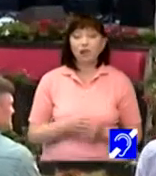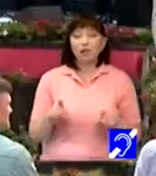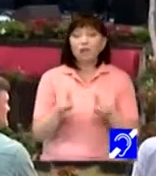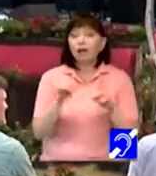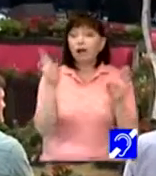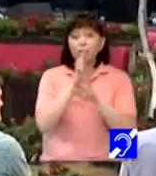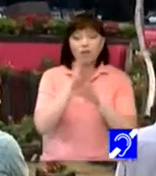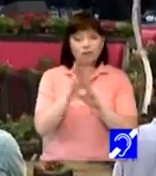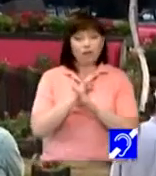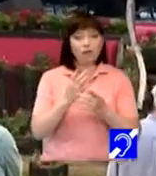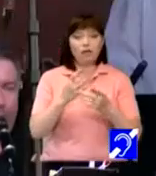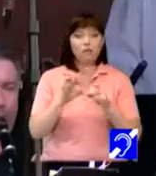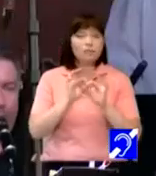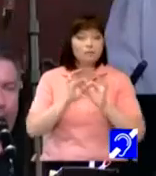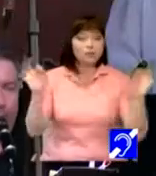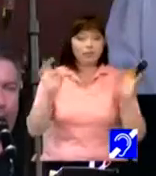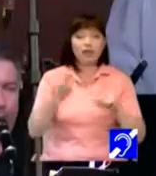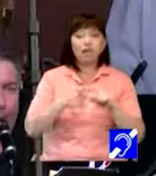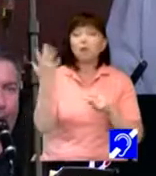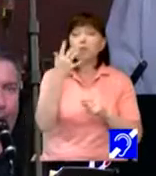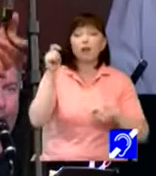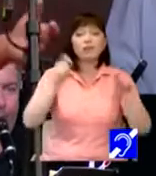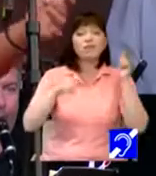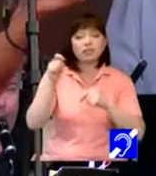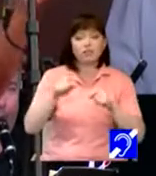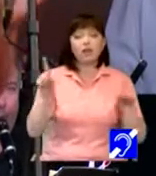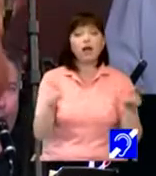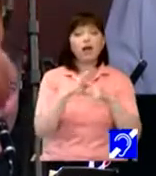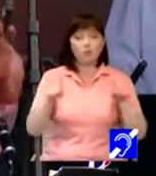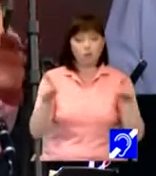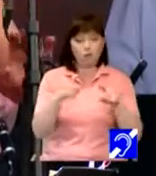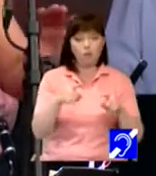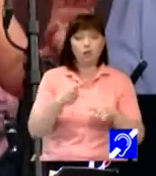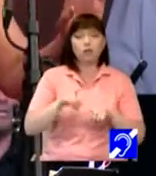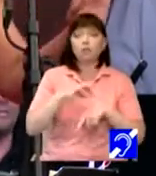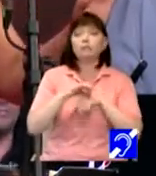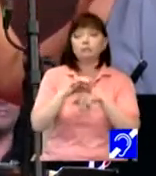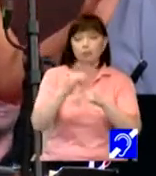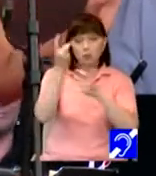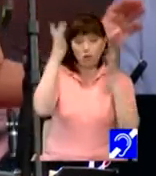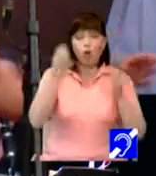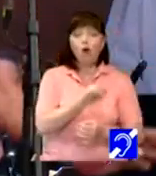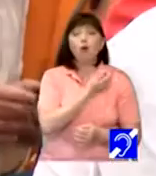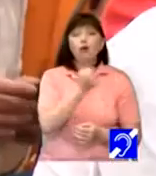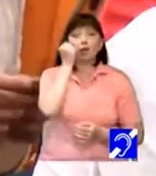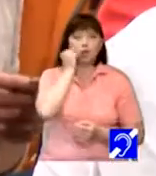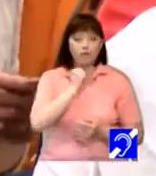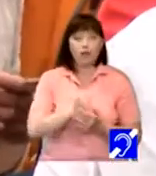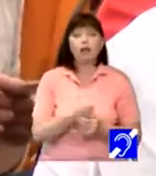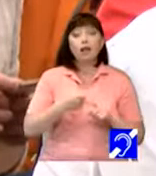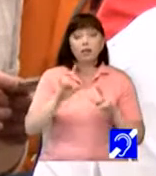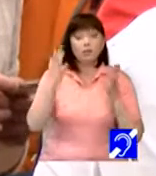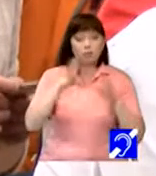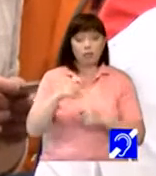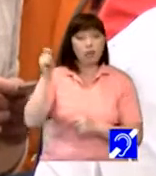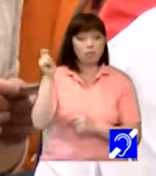Atmosferă rustică cu muzică clasică la cea de-a 5-a ediție a Festivalului Descoperă, organizat la Rezervația Culturală Naturală Orheiul Vechi. La eveniment